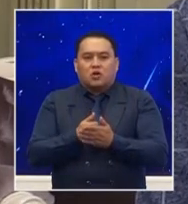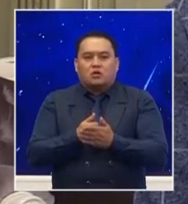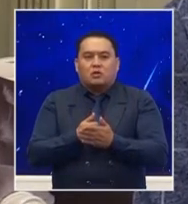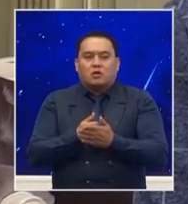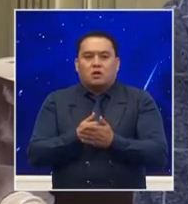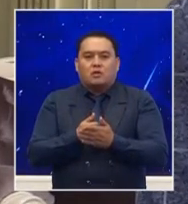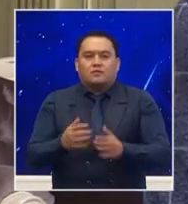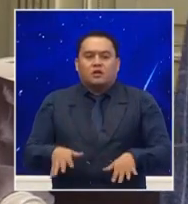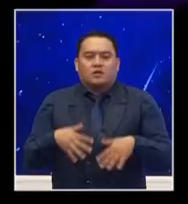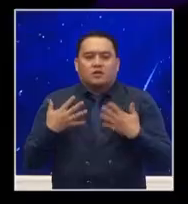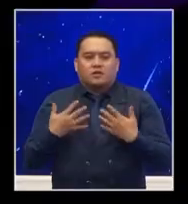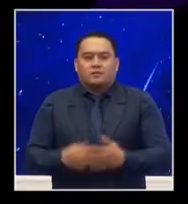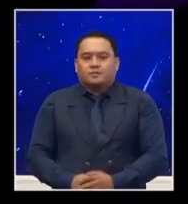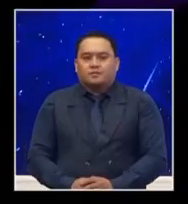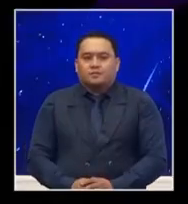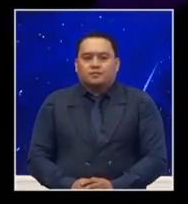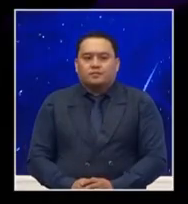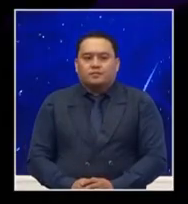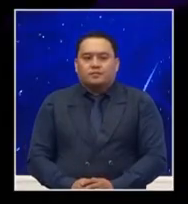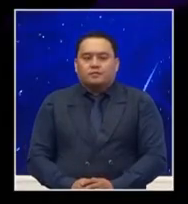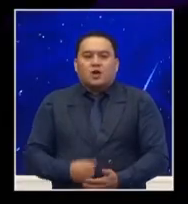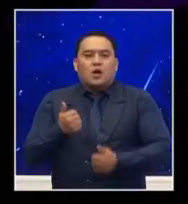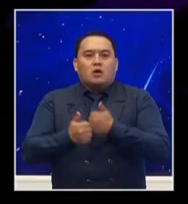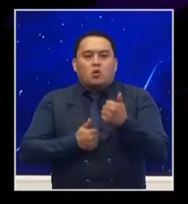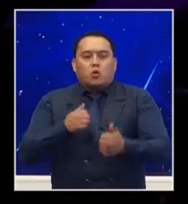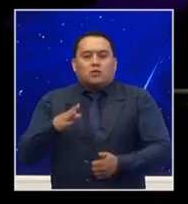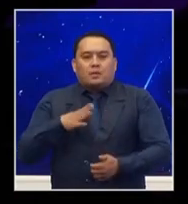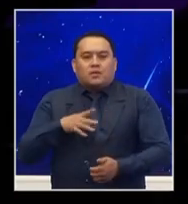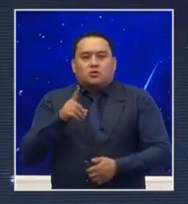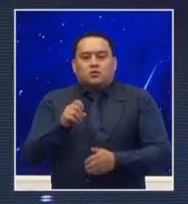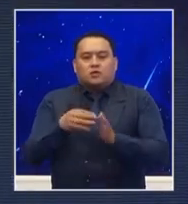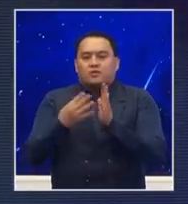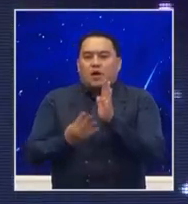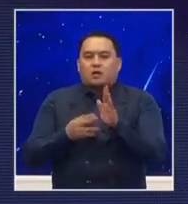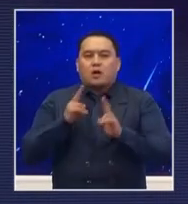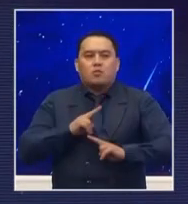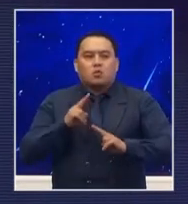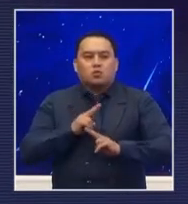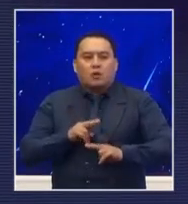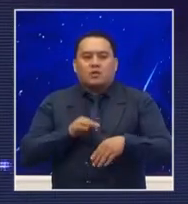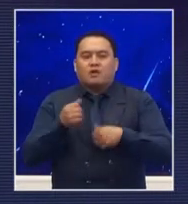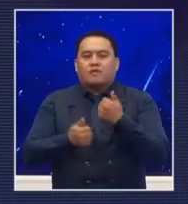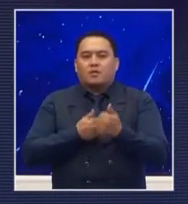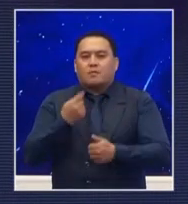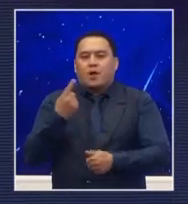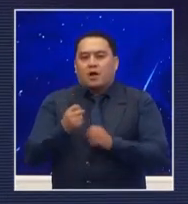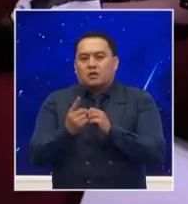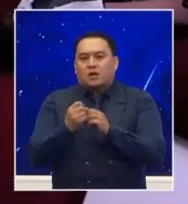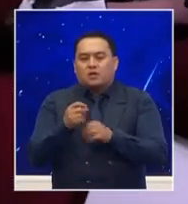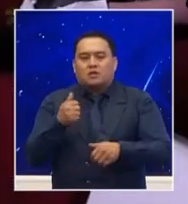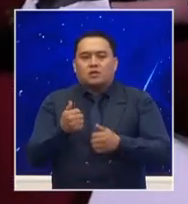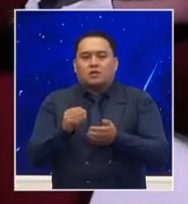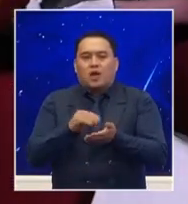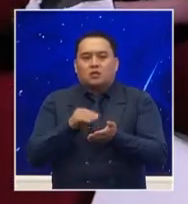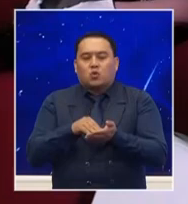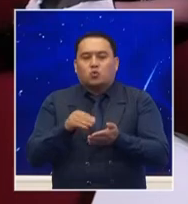неиссякаемого вдохновения. Следует отметить, на конкурс было принято 119 работ, а награждение проводилось по 11 номинациям.